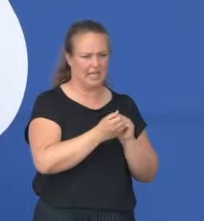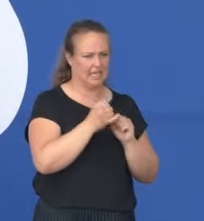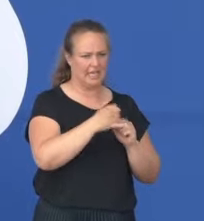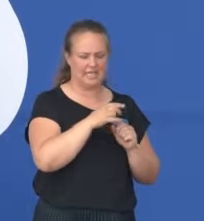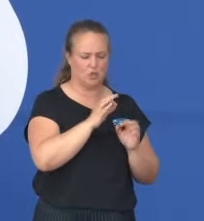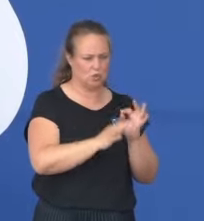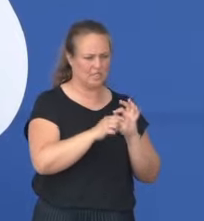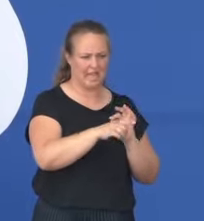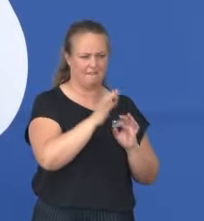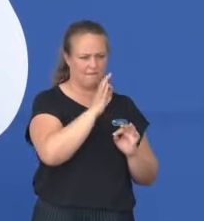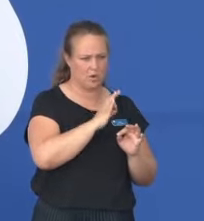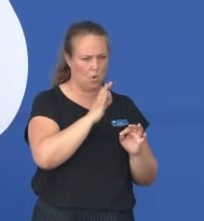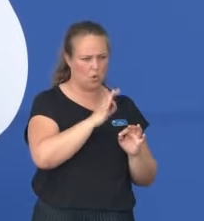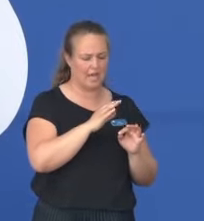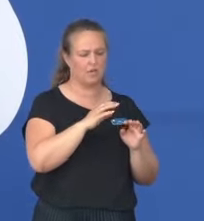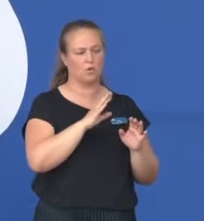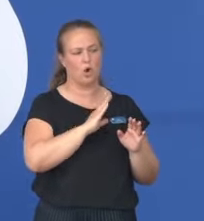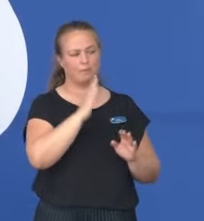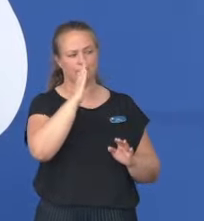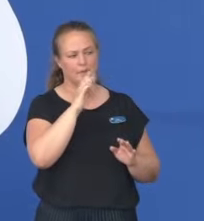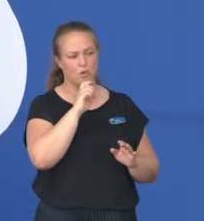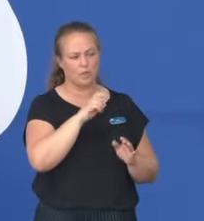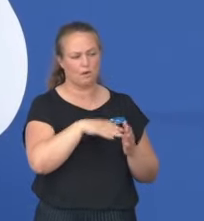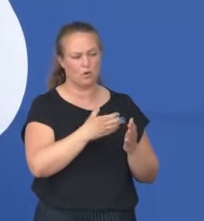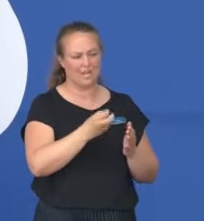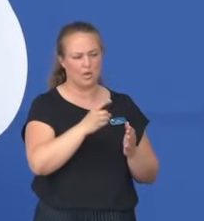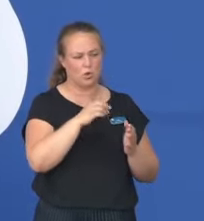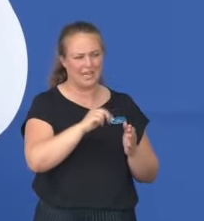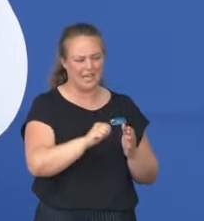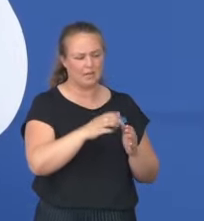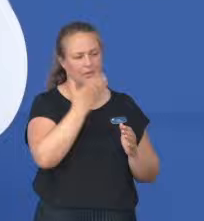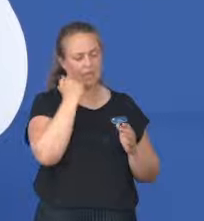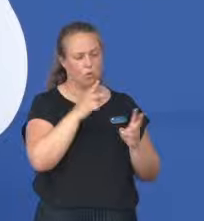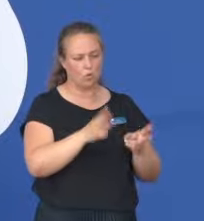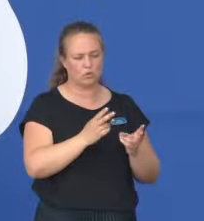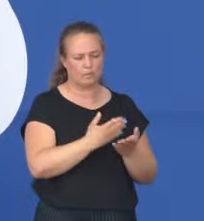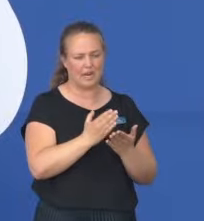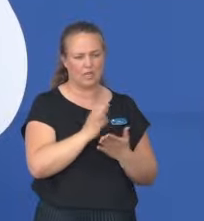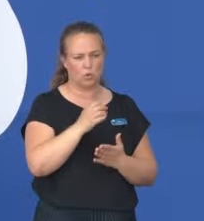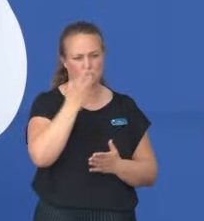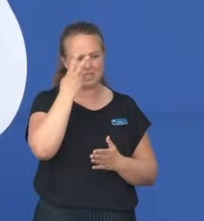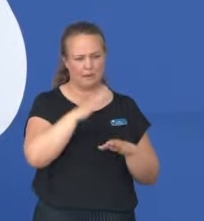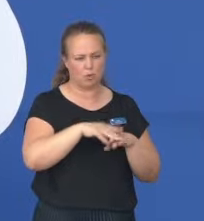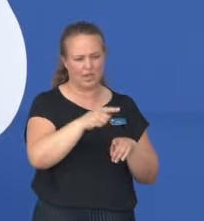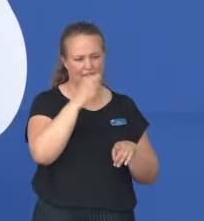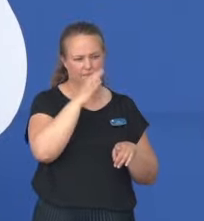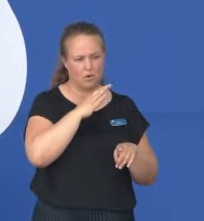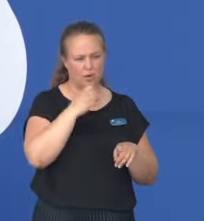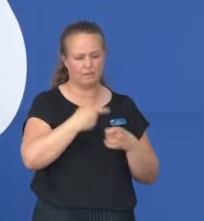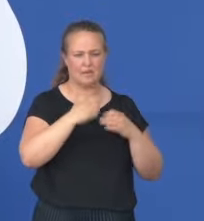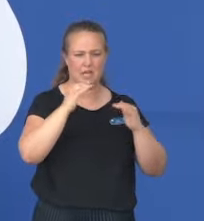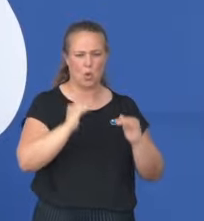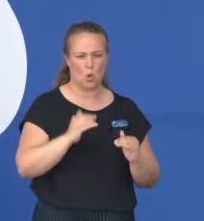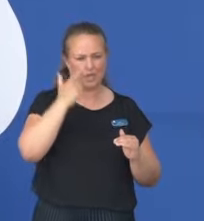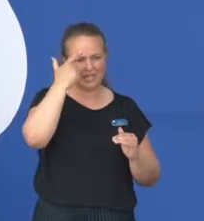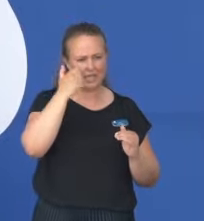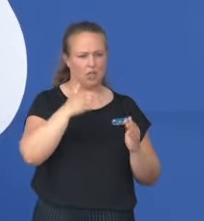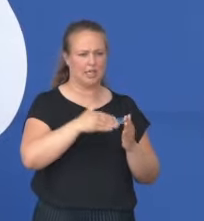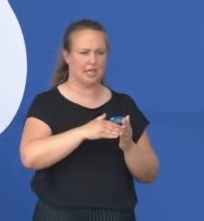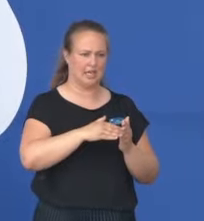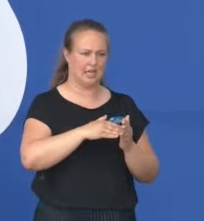från Caroline, men jag vill också att du berättar om hur ni ser på den frågan om låg tillit till myndigheter och val, särskilt